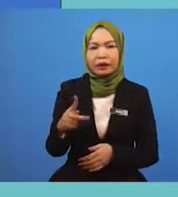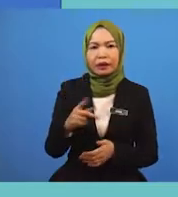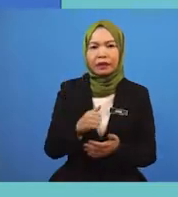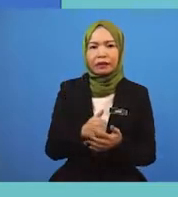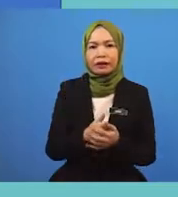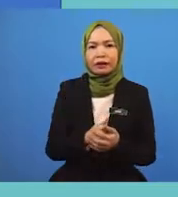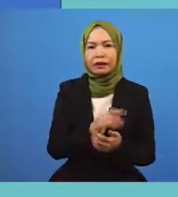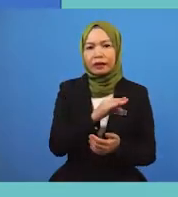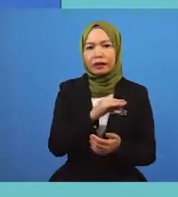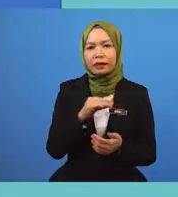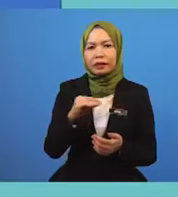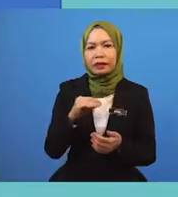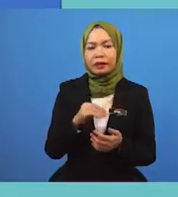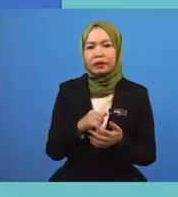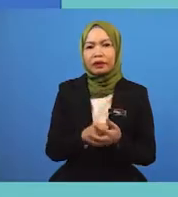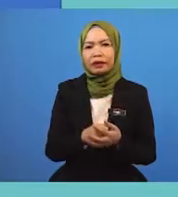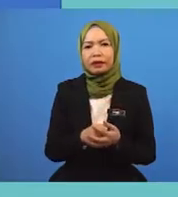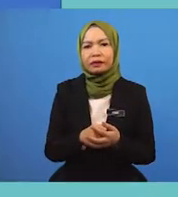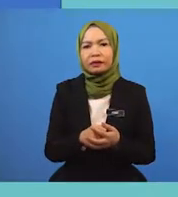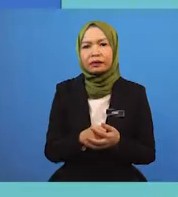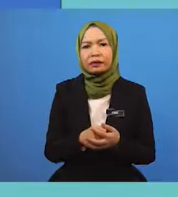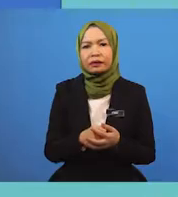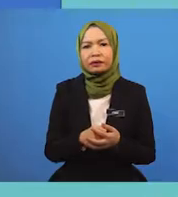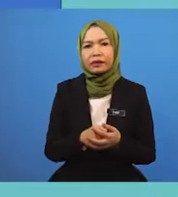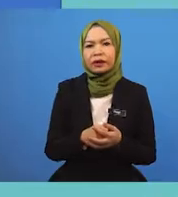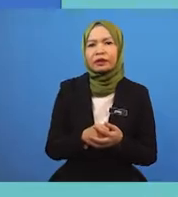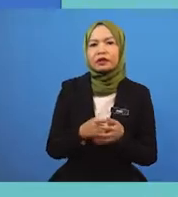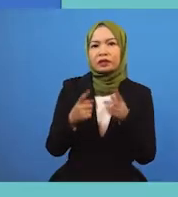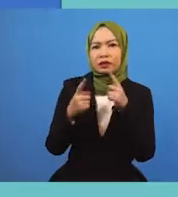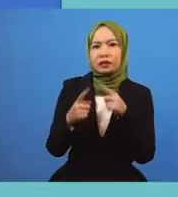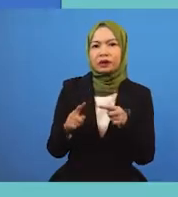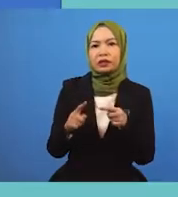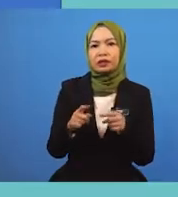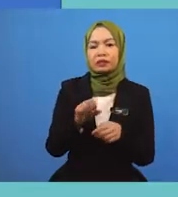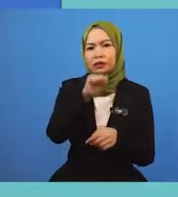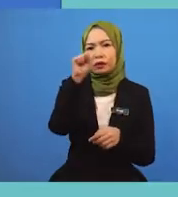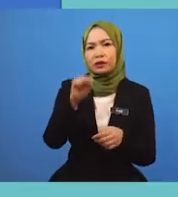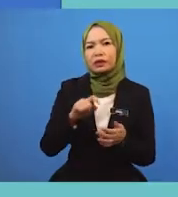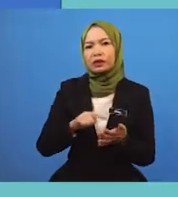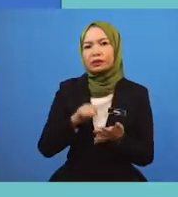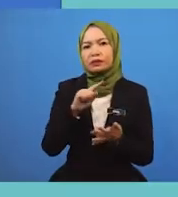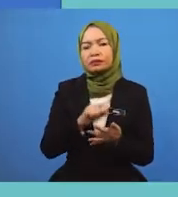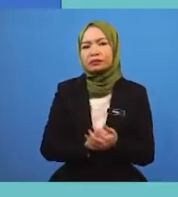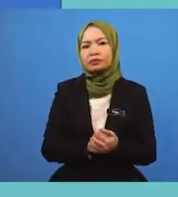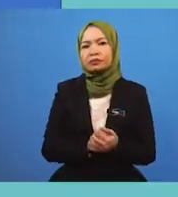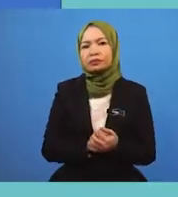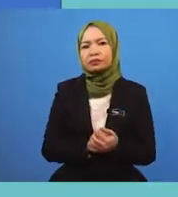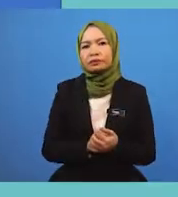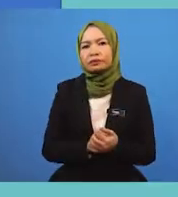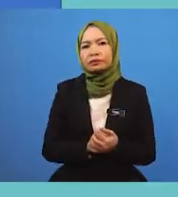ini, terdapat 3 langkah bagi menentukan perubahan suhu tindak balas yang